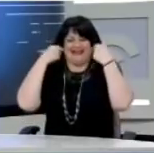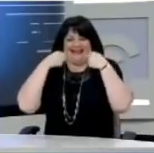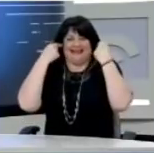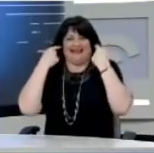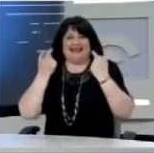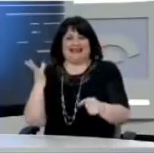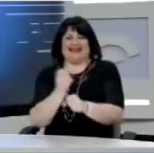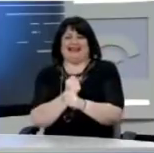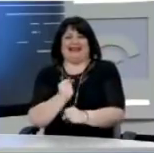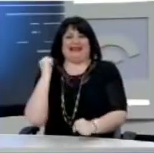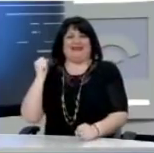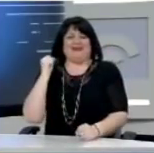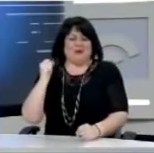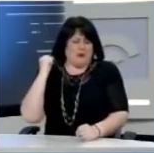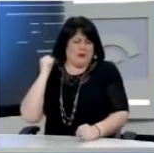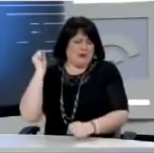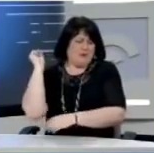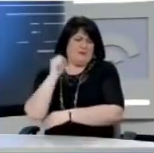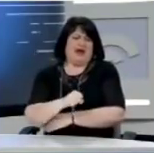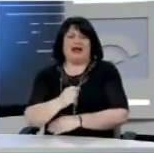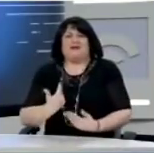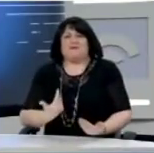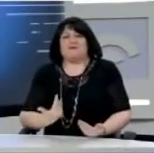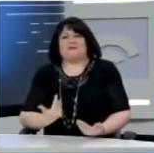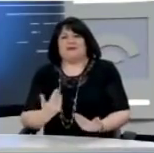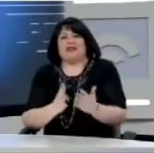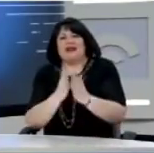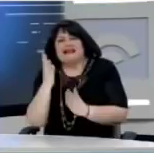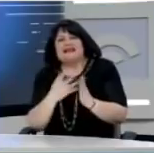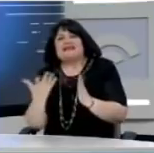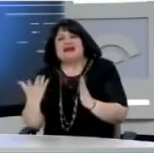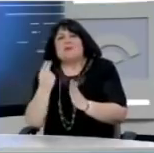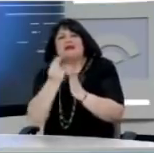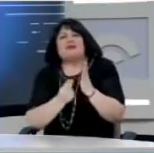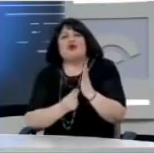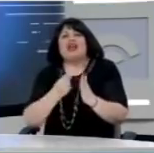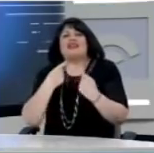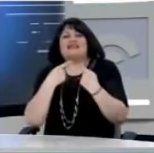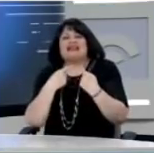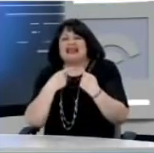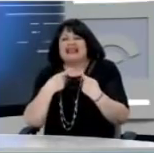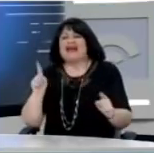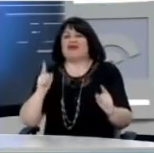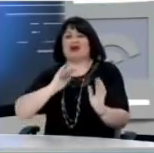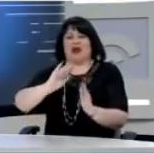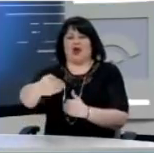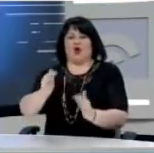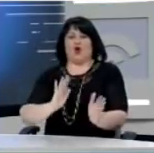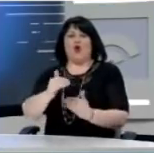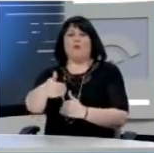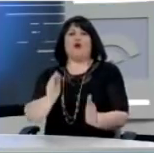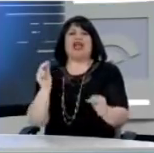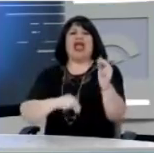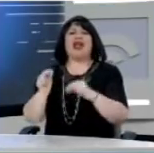απλά θα είστε νικητής, αλλά θριαμβευτής. Ότι θα έχετε 14-15 μονάδες διαφορά, σε όποια κάλπη και αν στηθεί, όποτε και αν